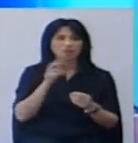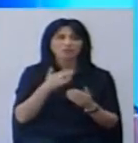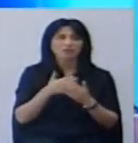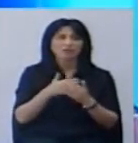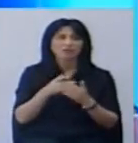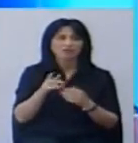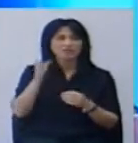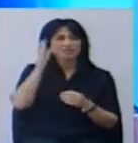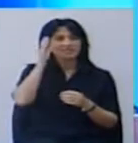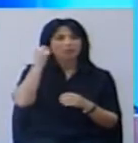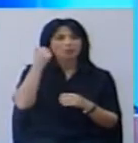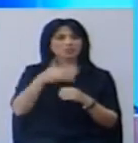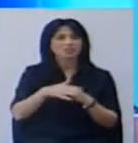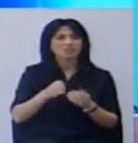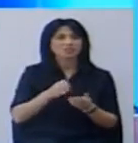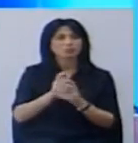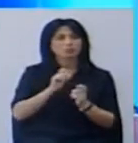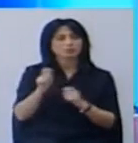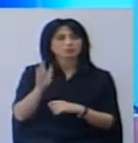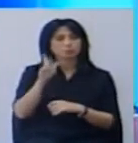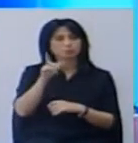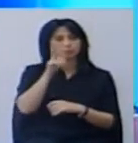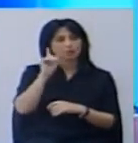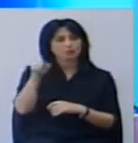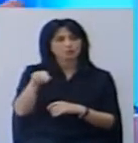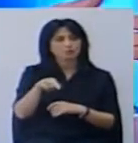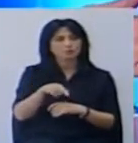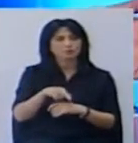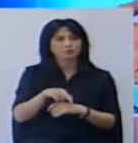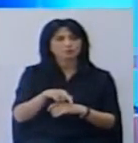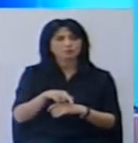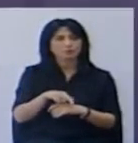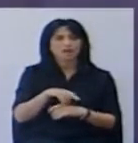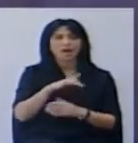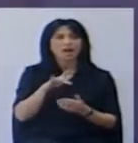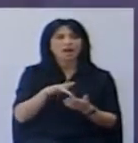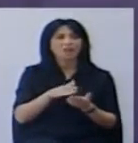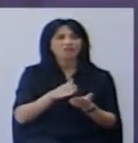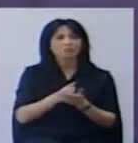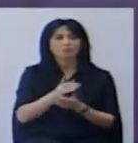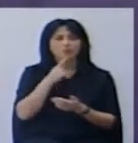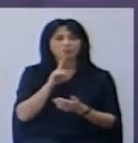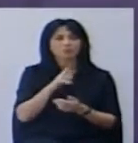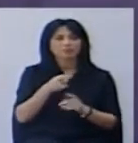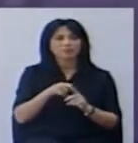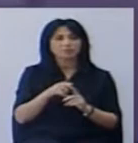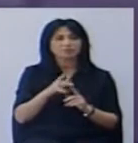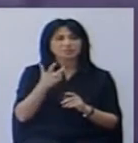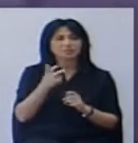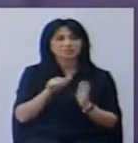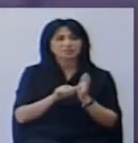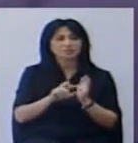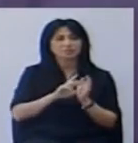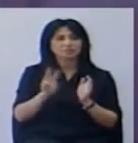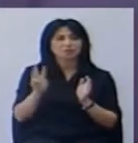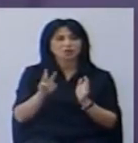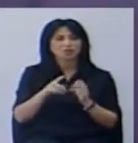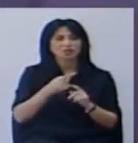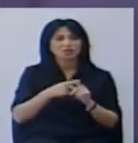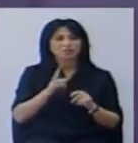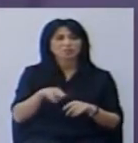მაგალითად საგანმანათლებლო ცენტრის ფუნქციას უძებნეს ქუთაისში და აქ ჩვენ ნახეთ რა. არა, ქალაქის ფუნქციაზე არ ვსაუბრობ მე, იმ 360 მილიონიან თუ